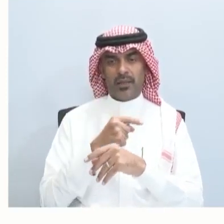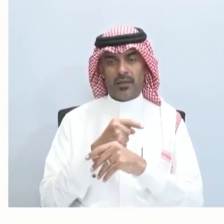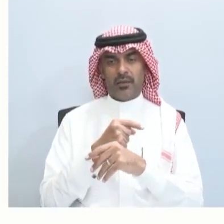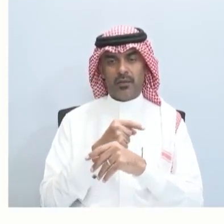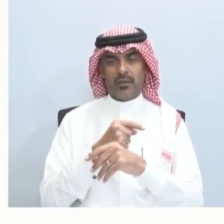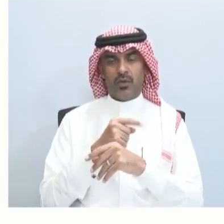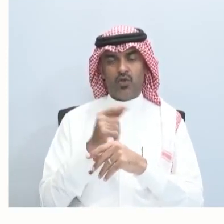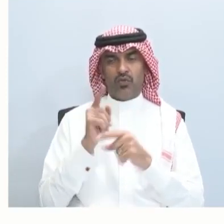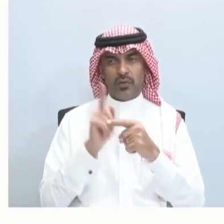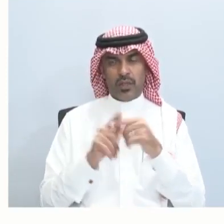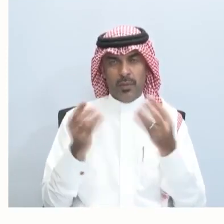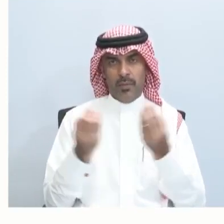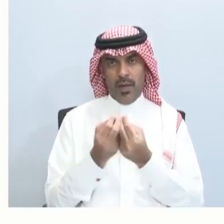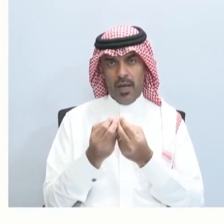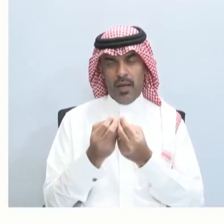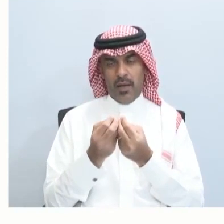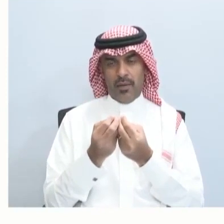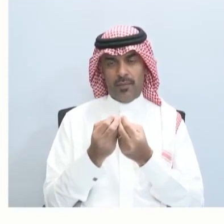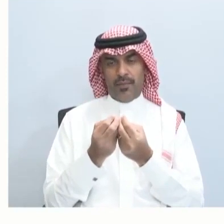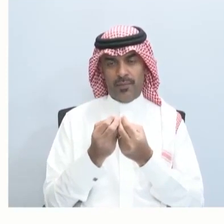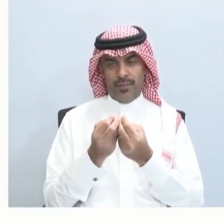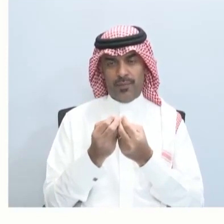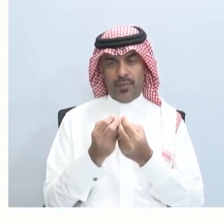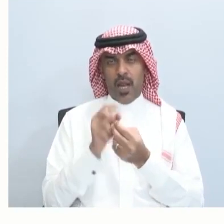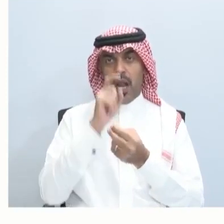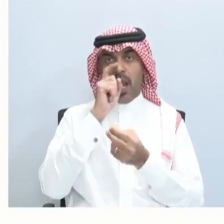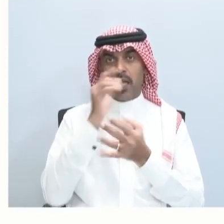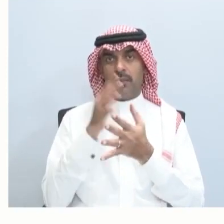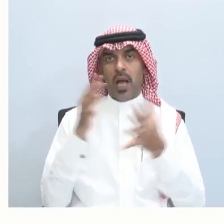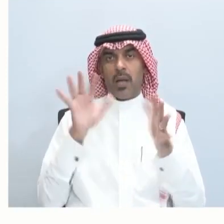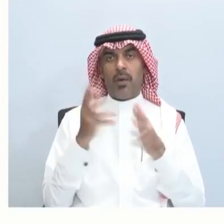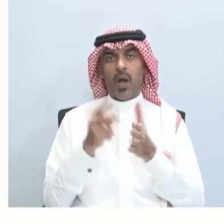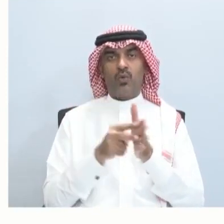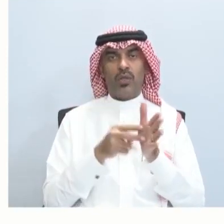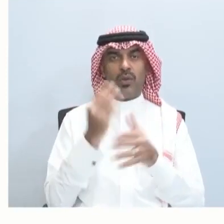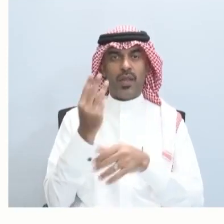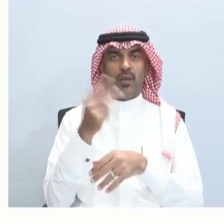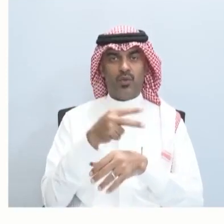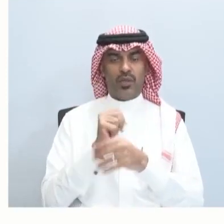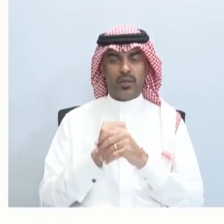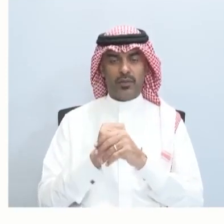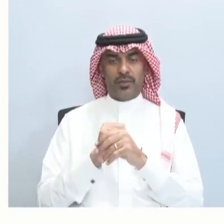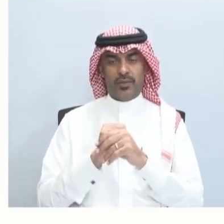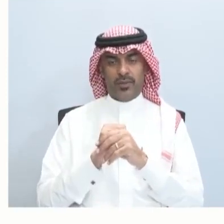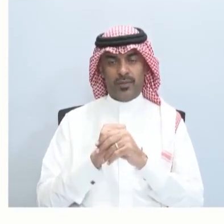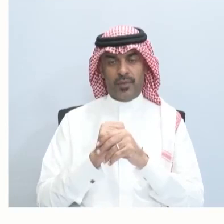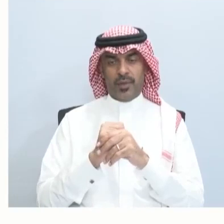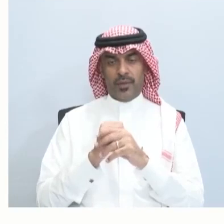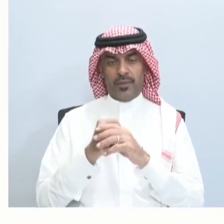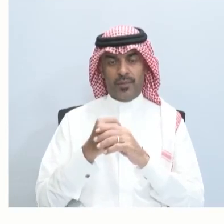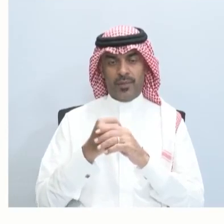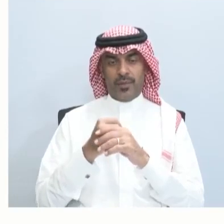عدد السنين زائد خمسه عشر يجب ان تكون اكبر من او تساوي 23 لان العمر